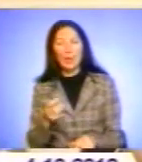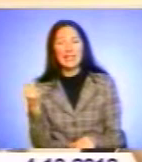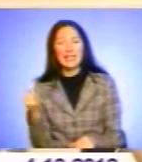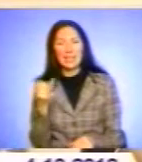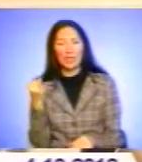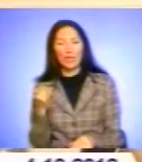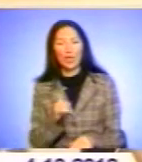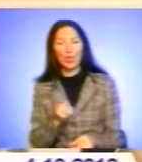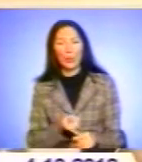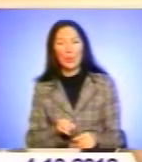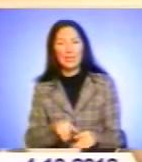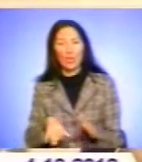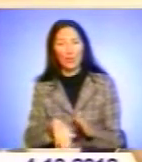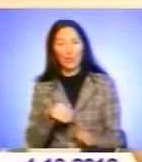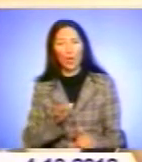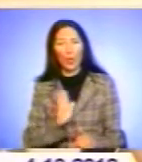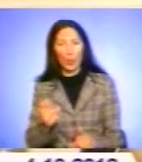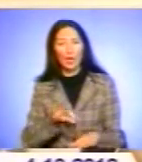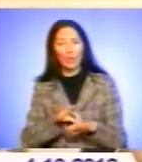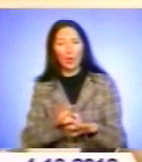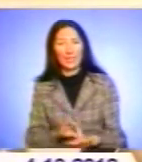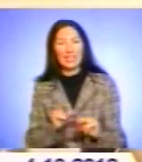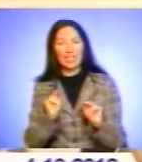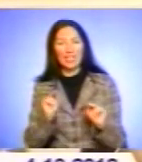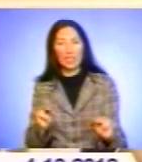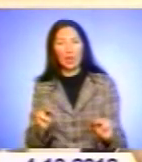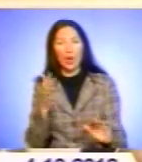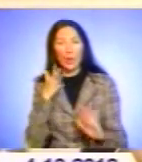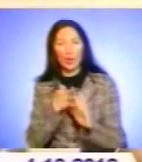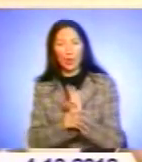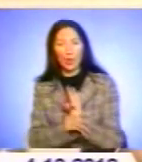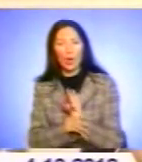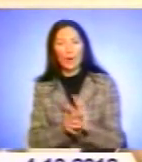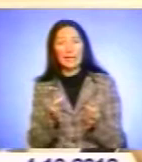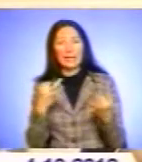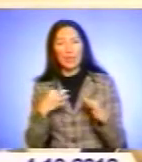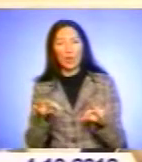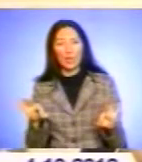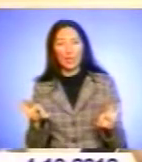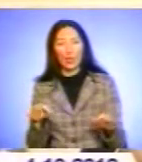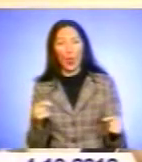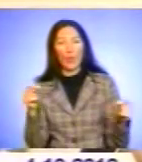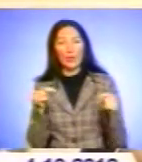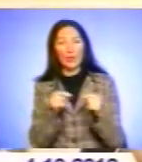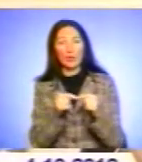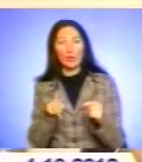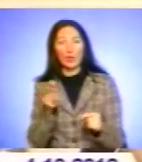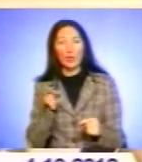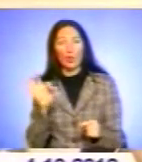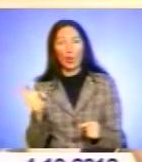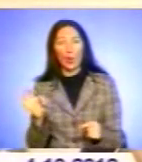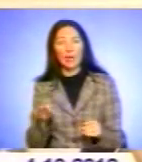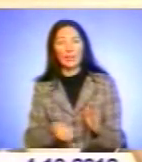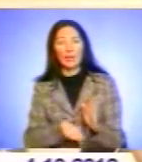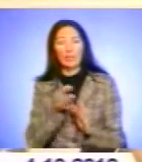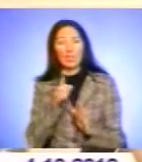зацікавлені, щоб ці вибори були проведені чесно, прозоро і демократично, у відповідності до